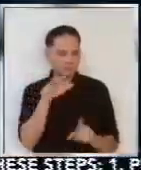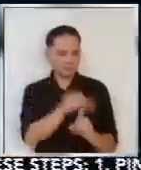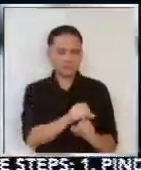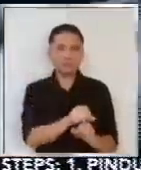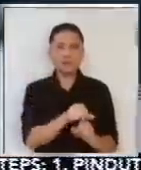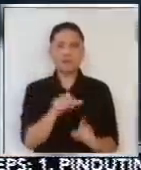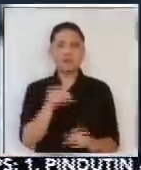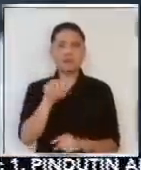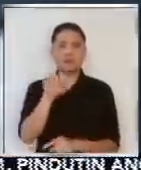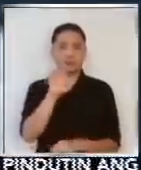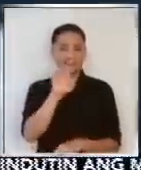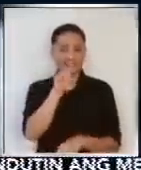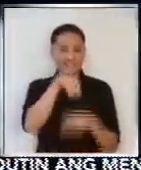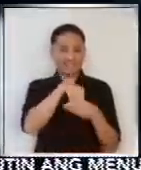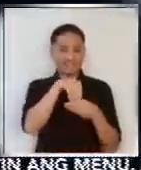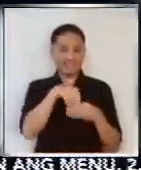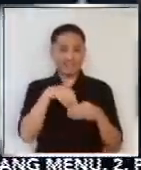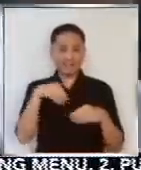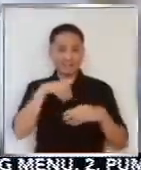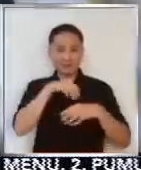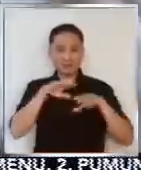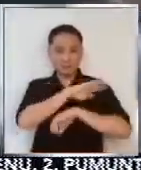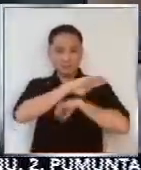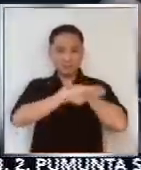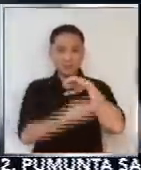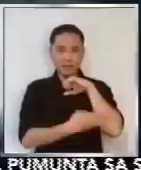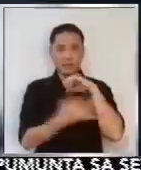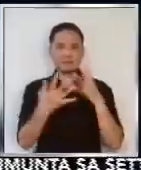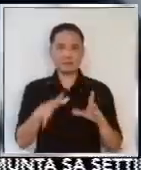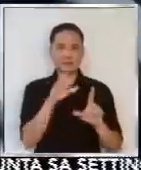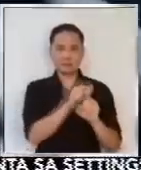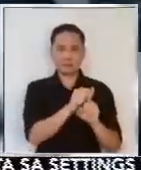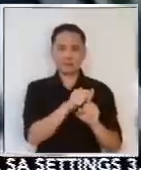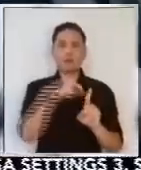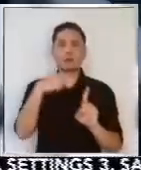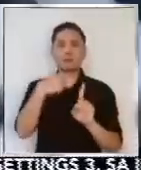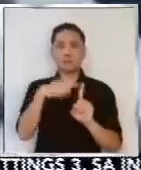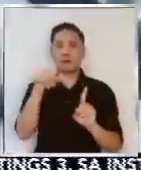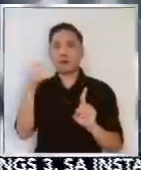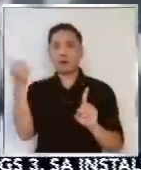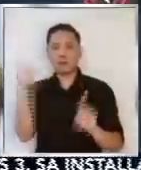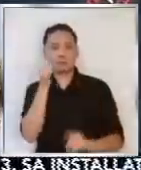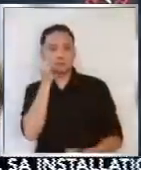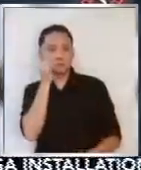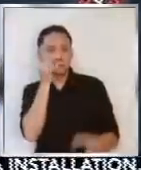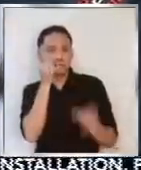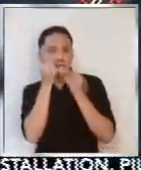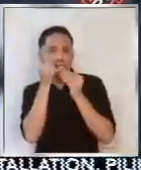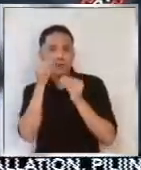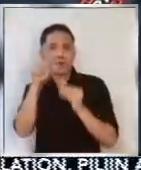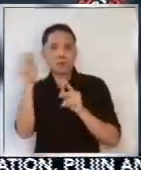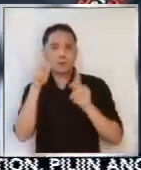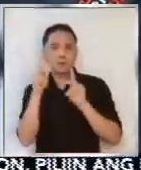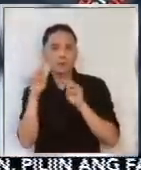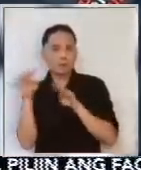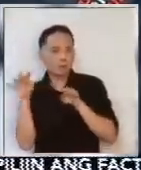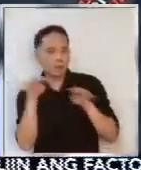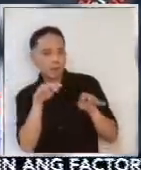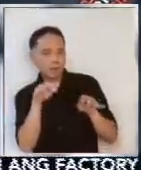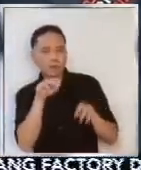nakapwesto raw di kalayuan at nakaakmang magve-video habang natitinginan ng mga tao. One of the suspects, we found